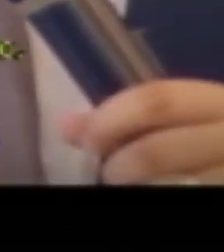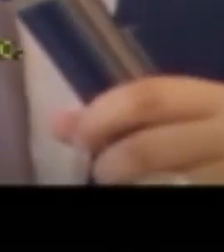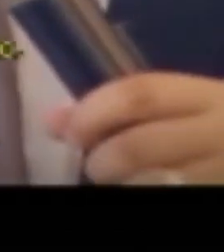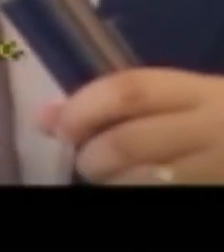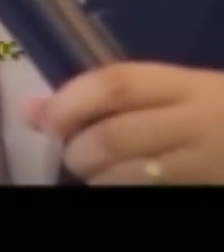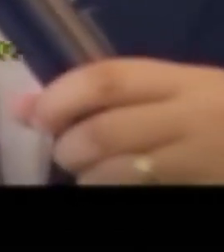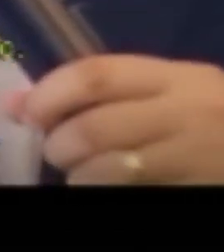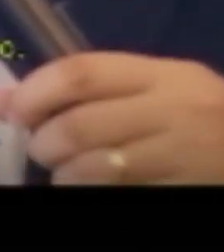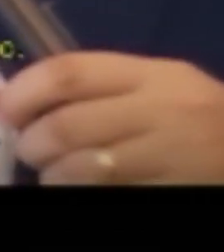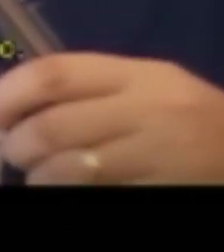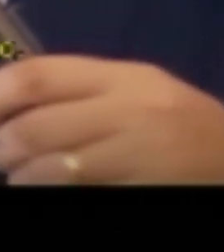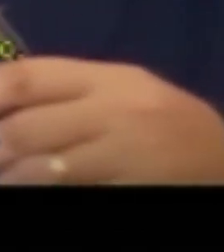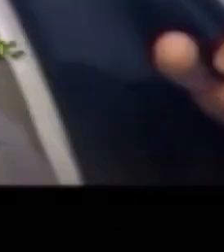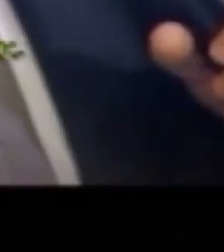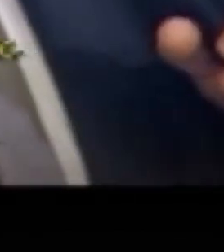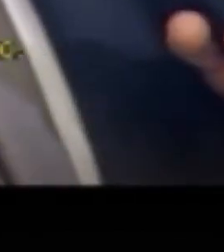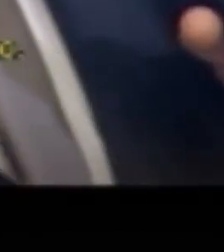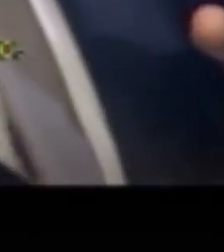تشويس